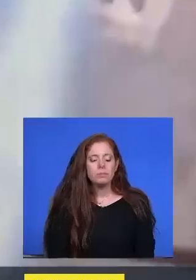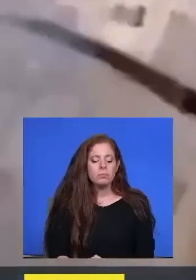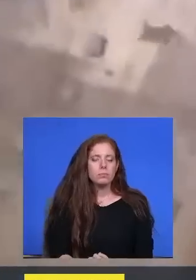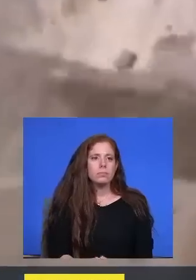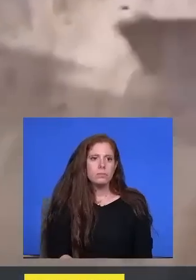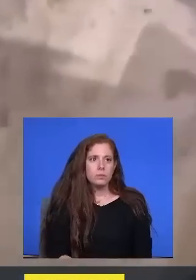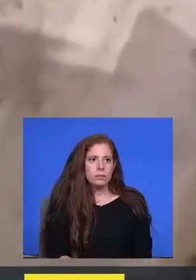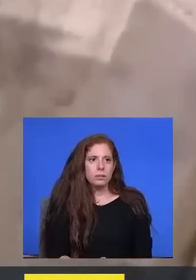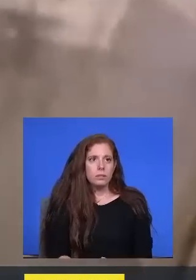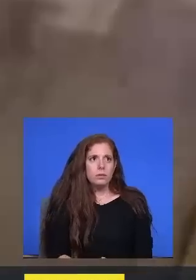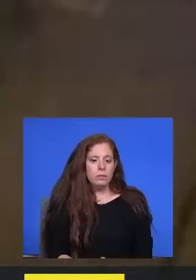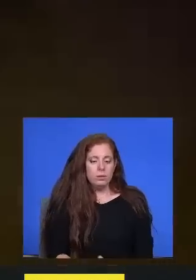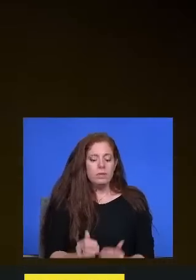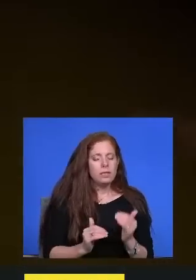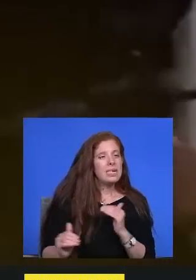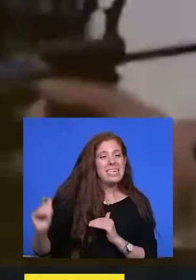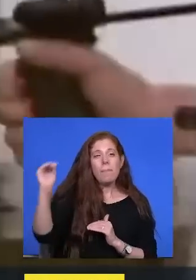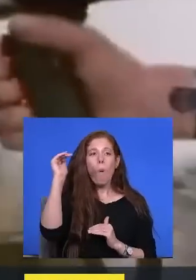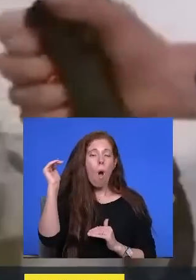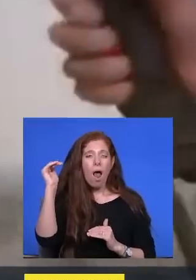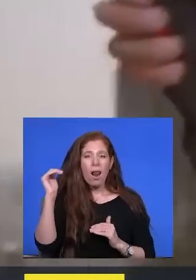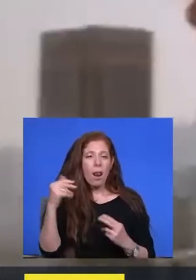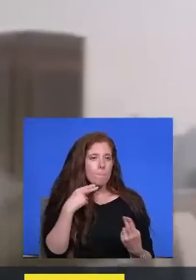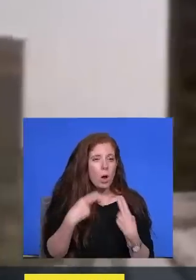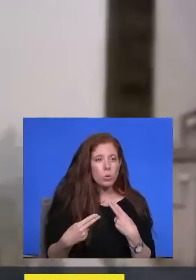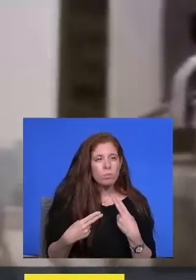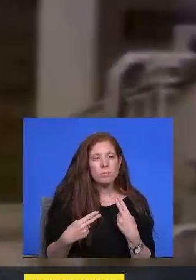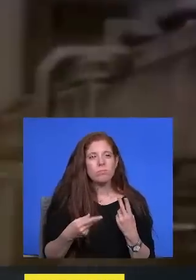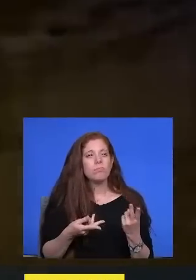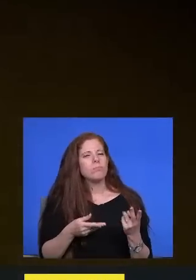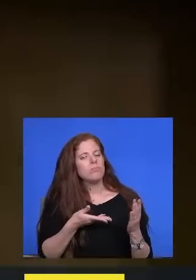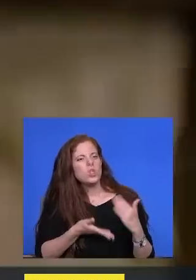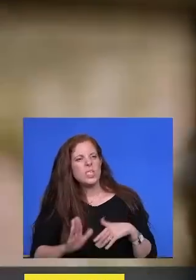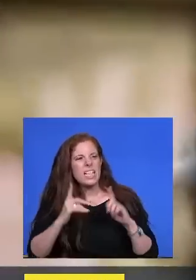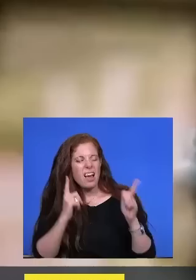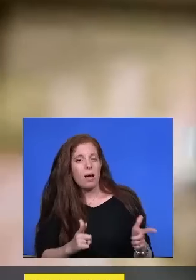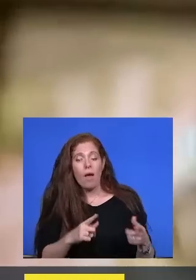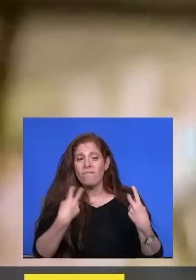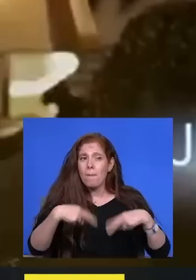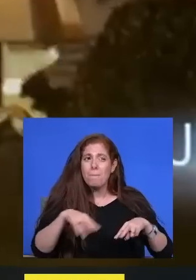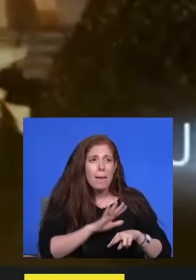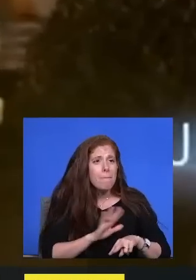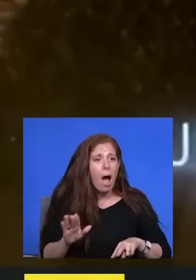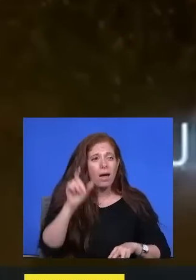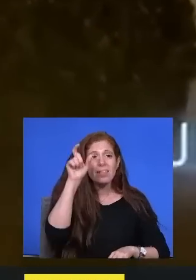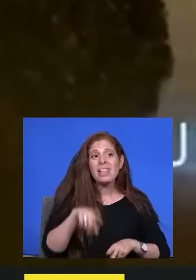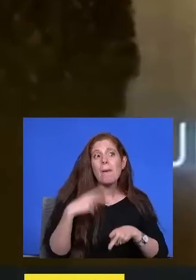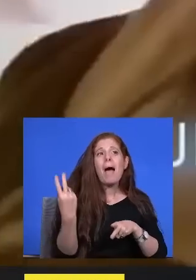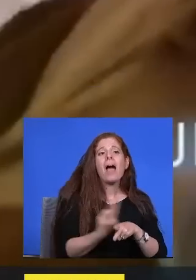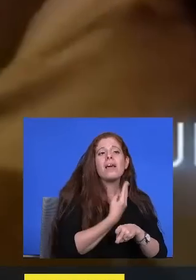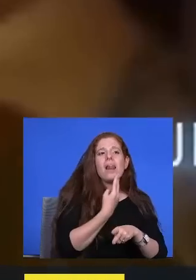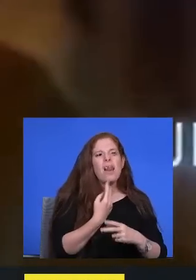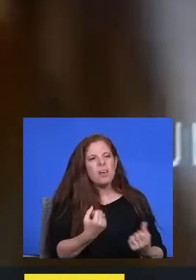A superhero of the Avengers, fearlessly taking on any fight. An ordinary man with a strength